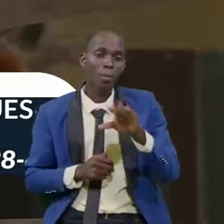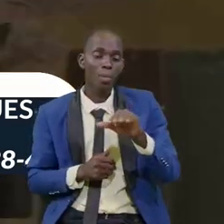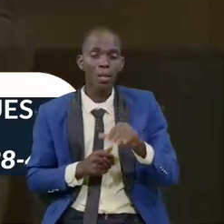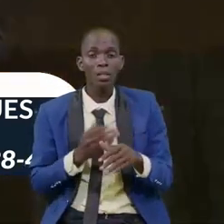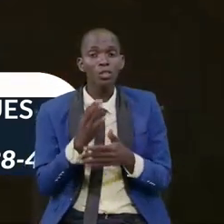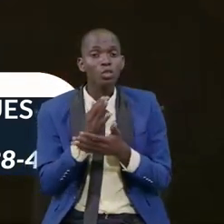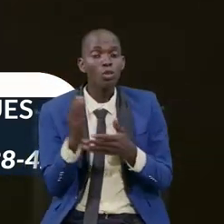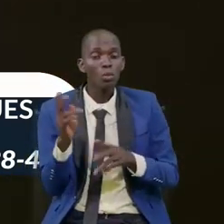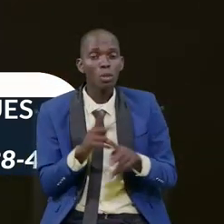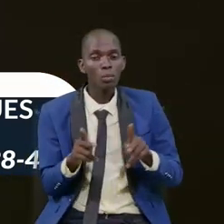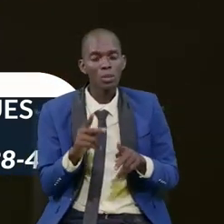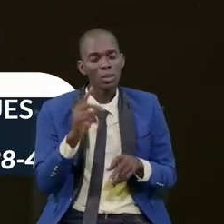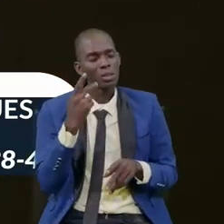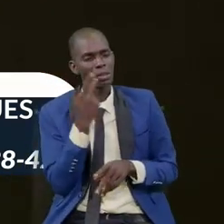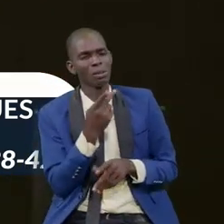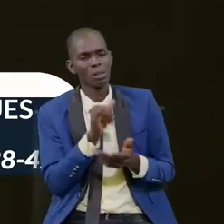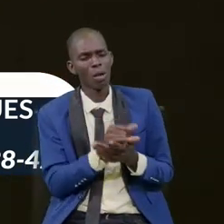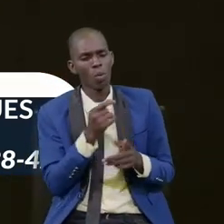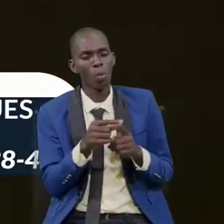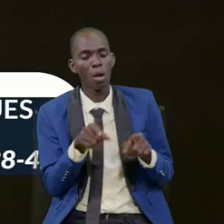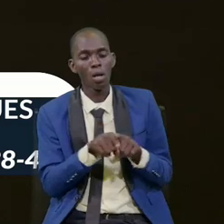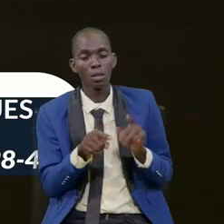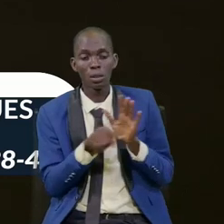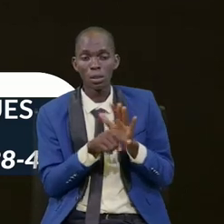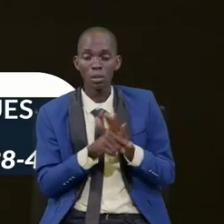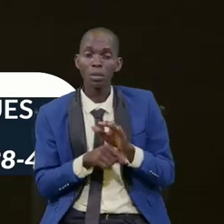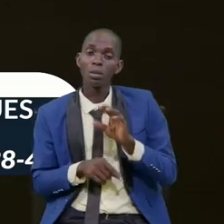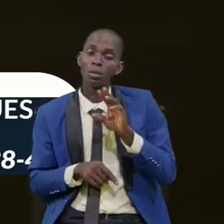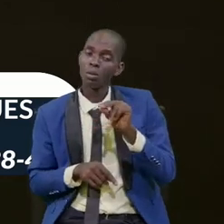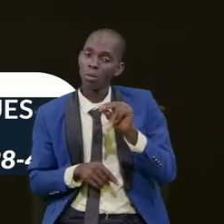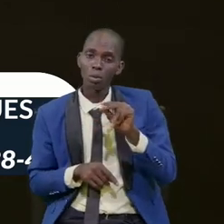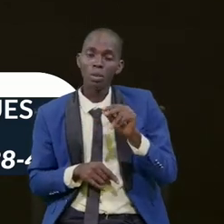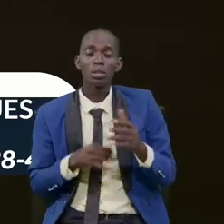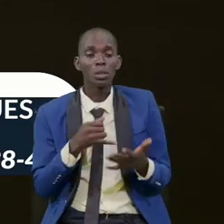gens qui disent que ça c'est négatif. Quand,